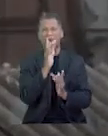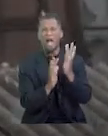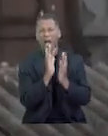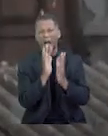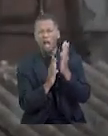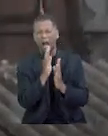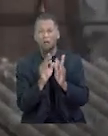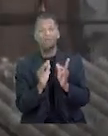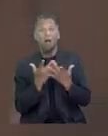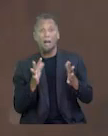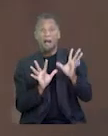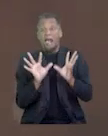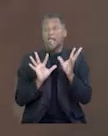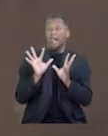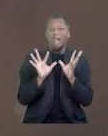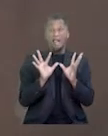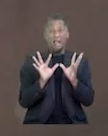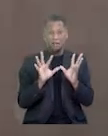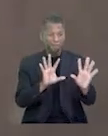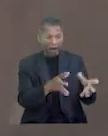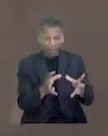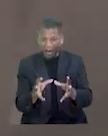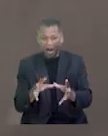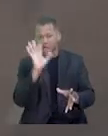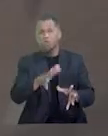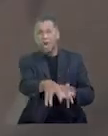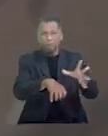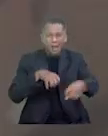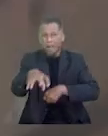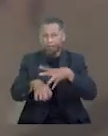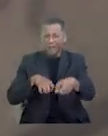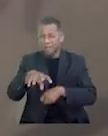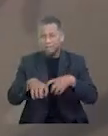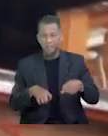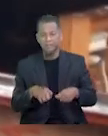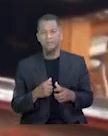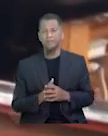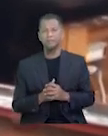Sejumlah karyawan berusaha menyelamatkan barang dari dalam kedai kopi tersebut.